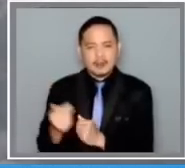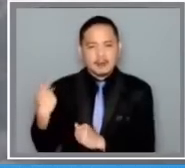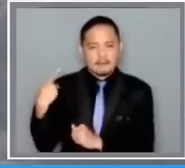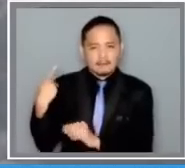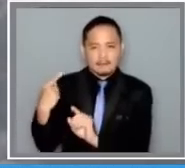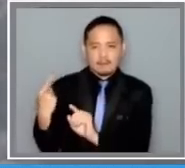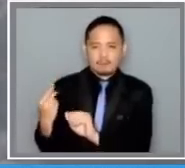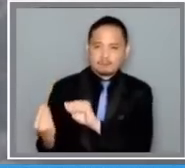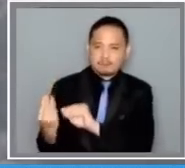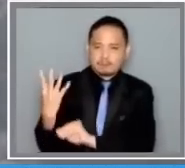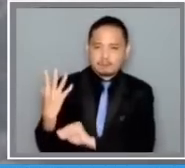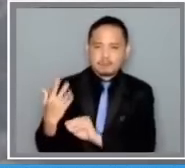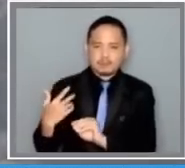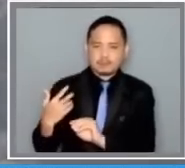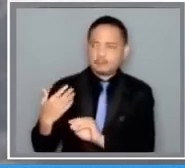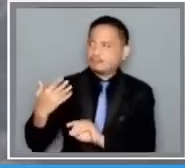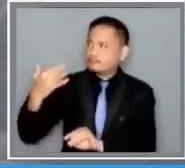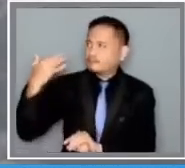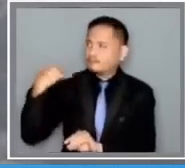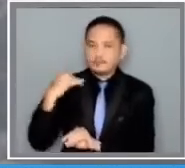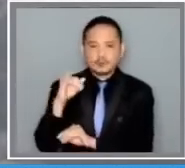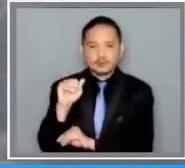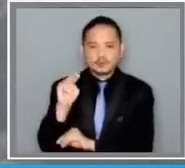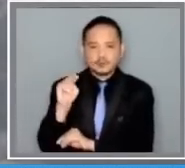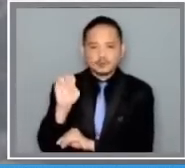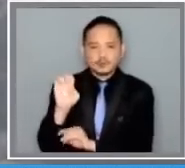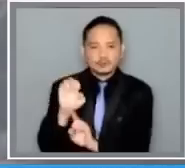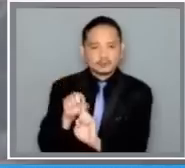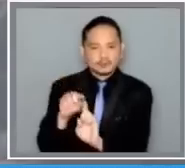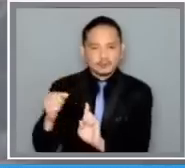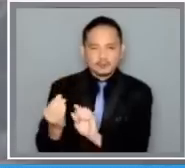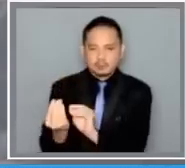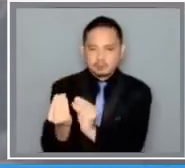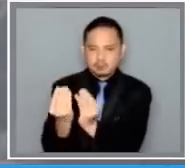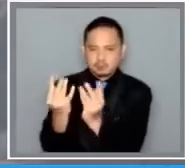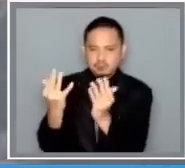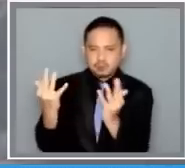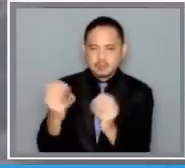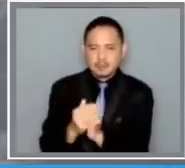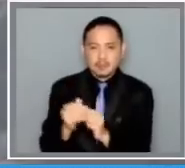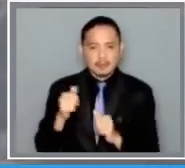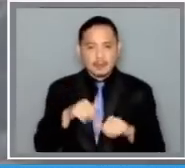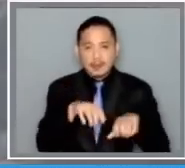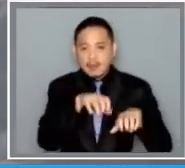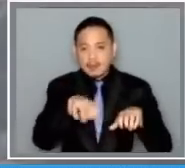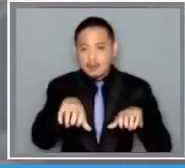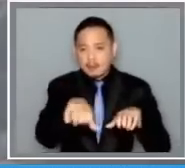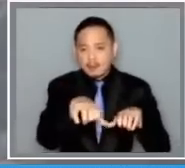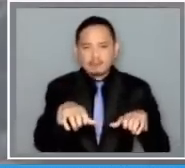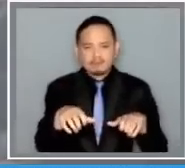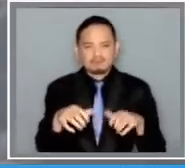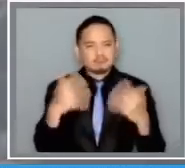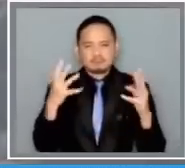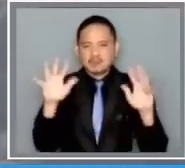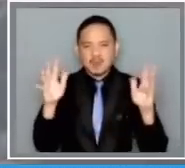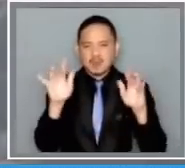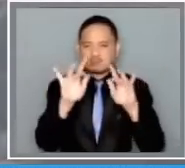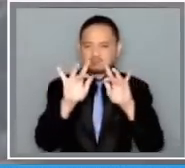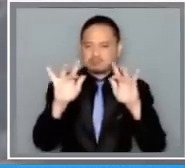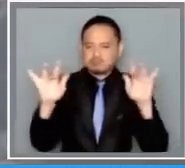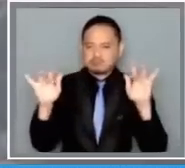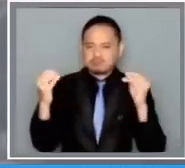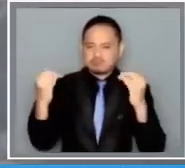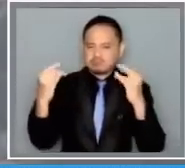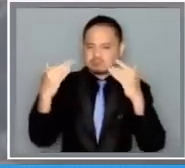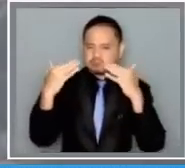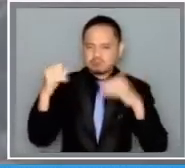noong Hunyo. At sa ngayon, dito sa mga karatig na bayan naman ng Albay, ay wala naman sa ngayon na reported